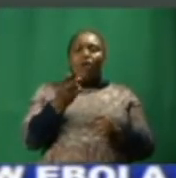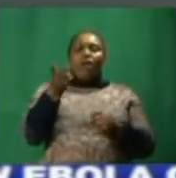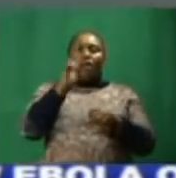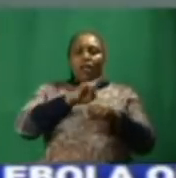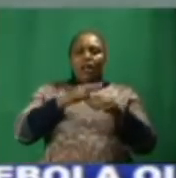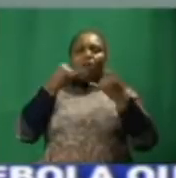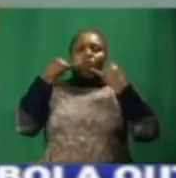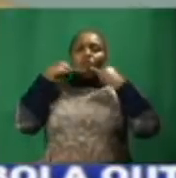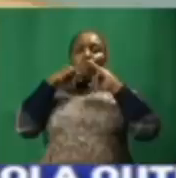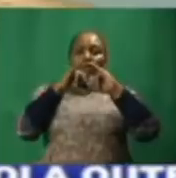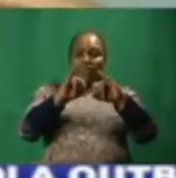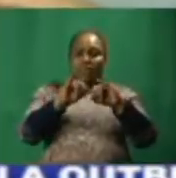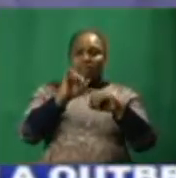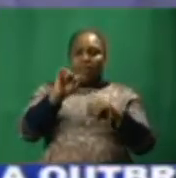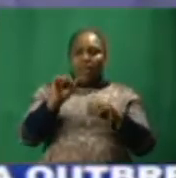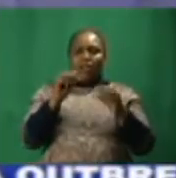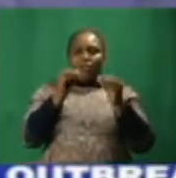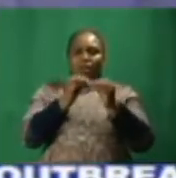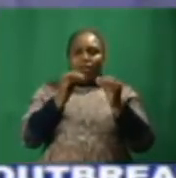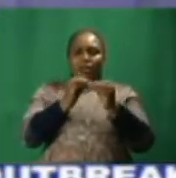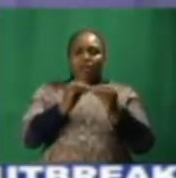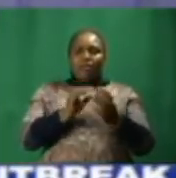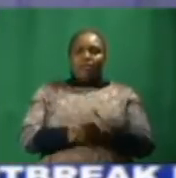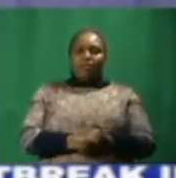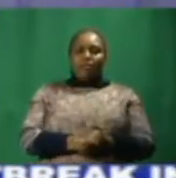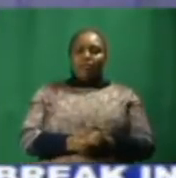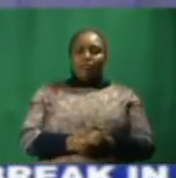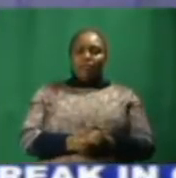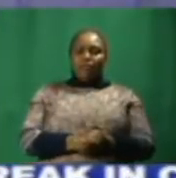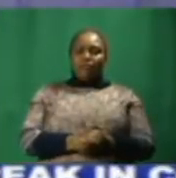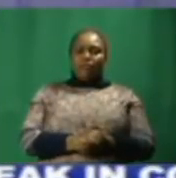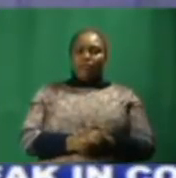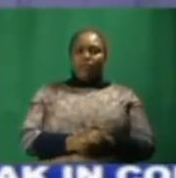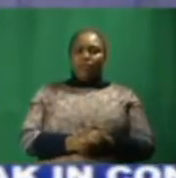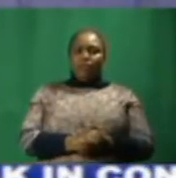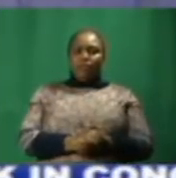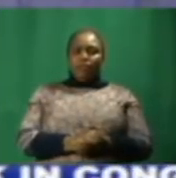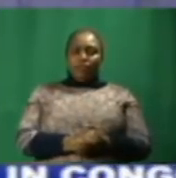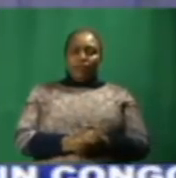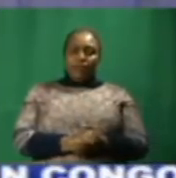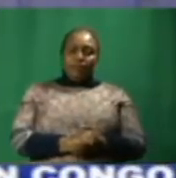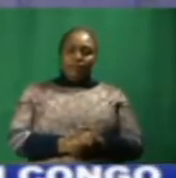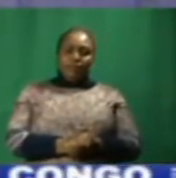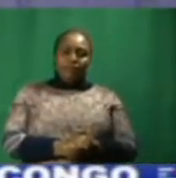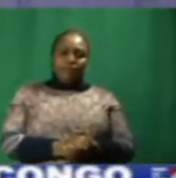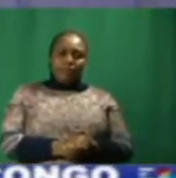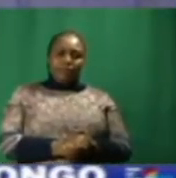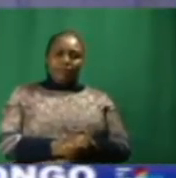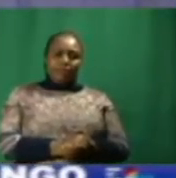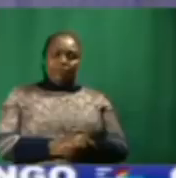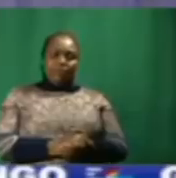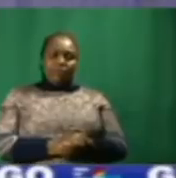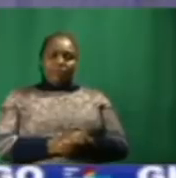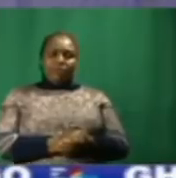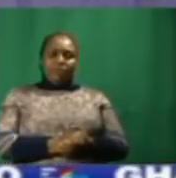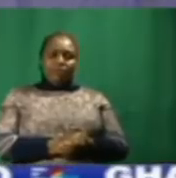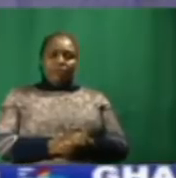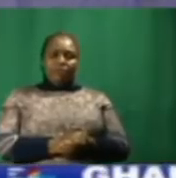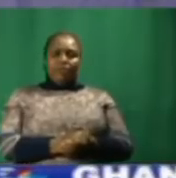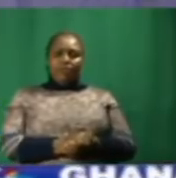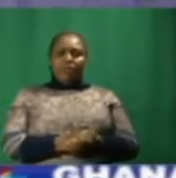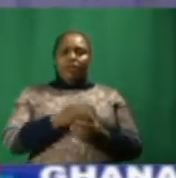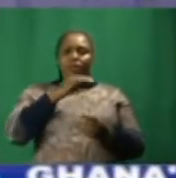nemininingwane yesive yasebhange. Singasho nje bekunene ukuthi sekuvamile kwekuthi sithole noma ke sive